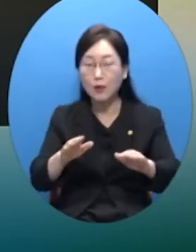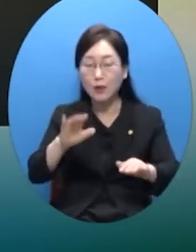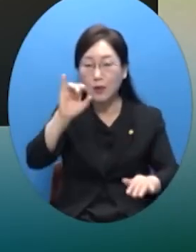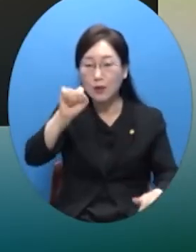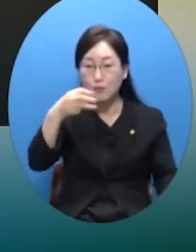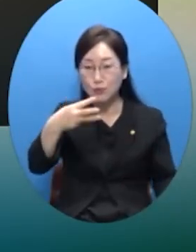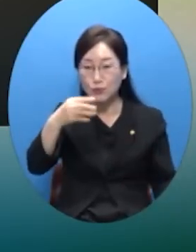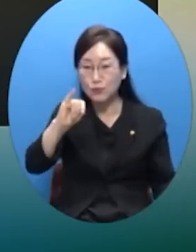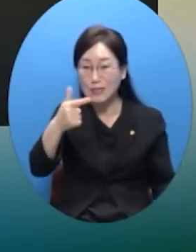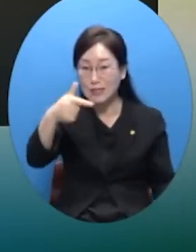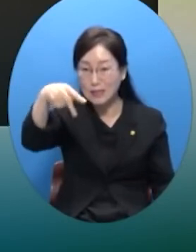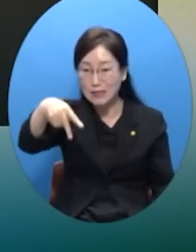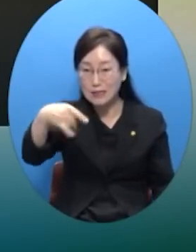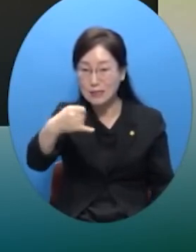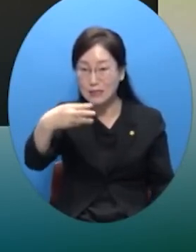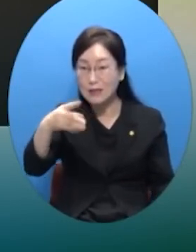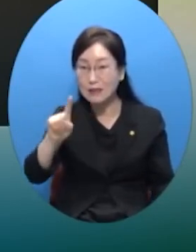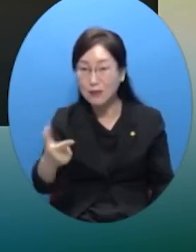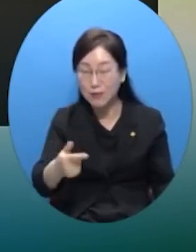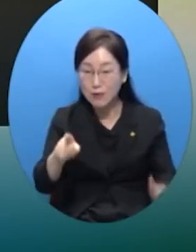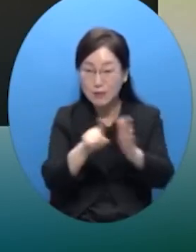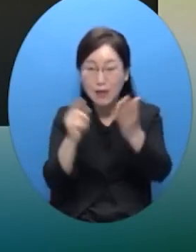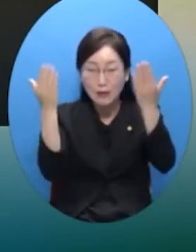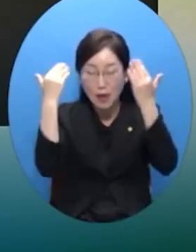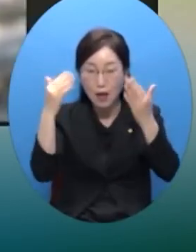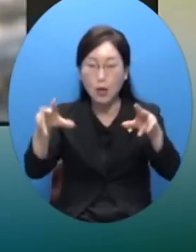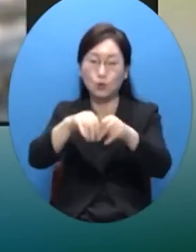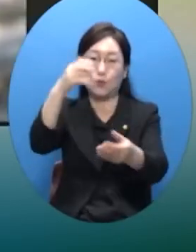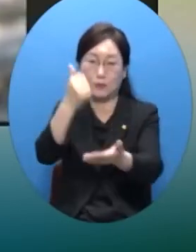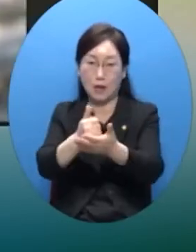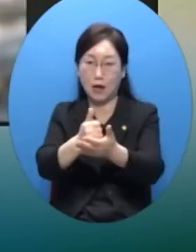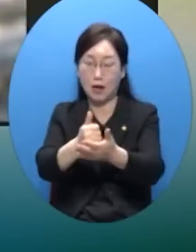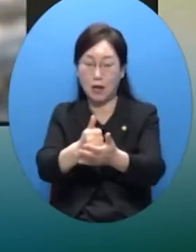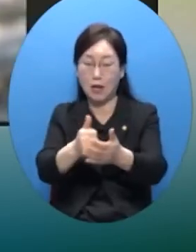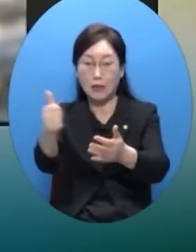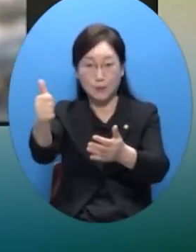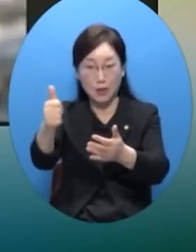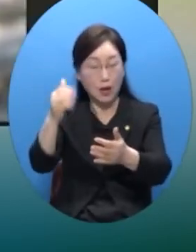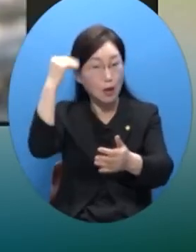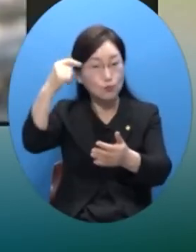조너선 리 월턴 박사님이 오셨는데 이분이